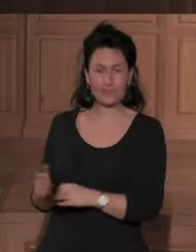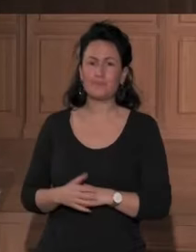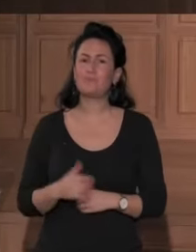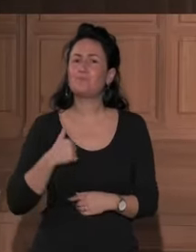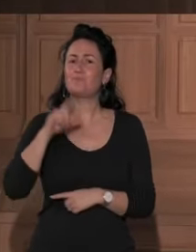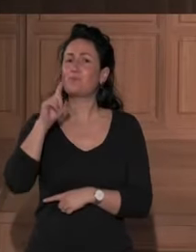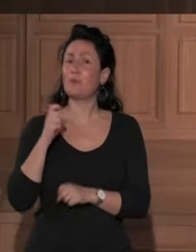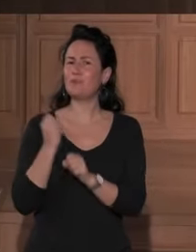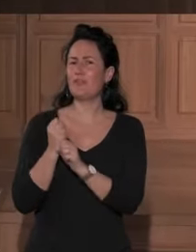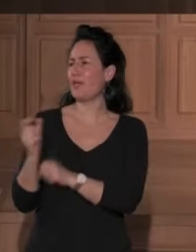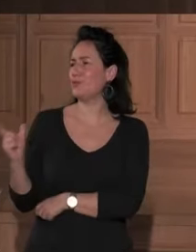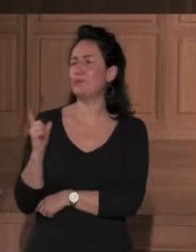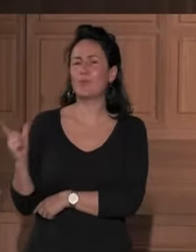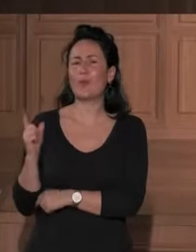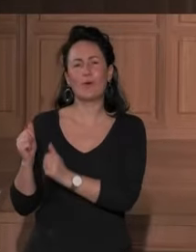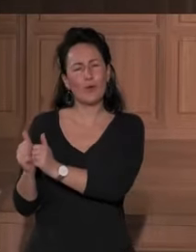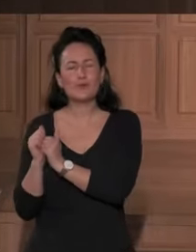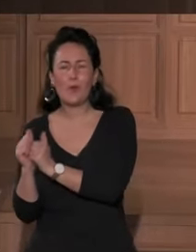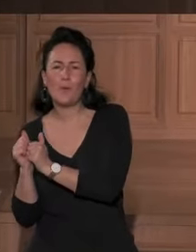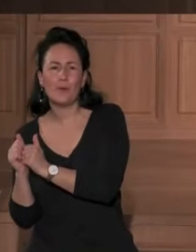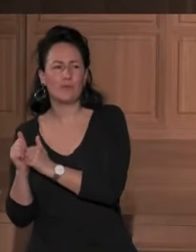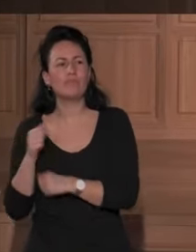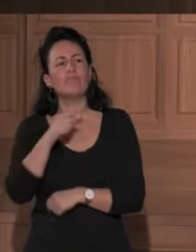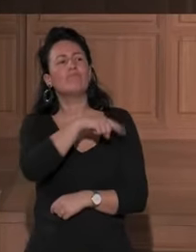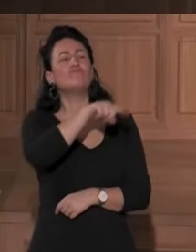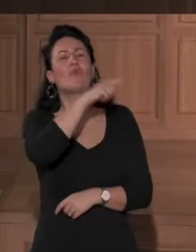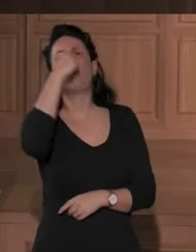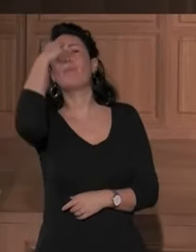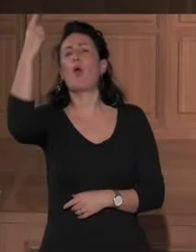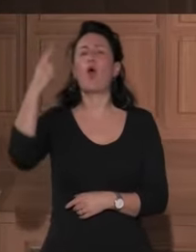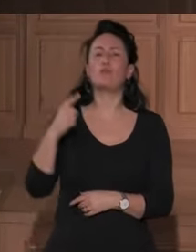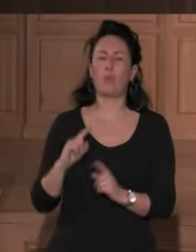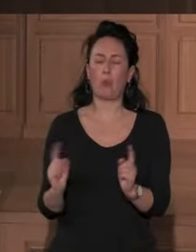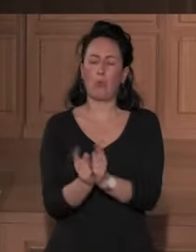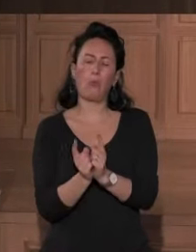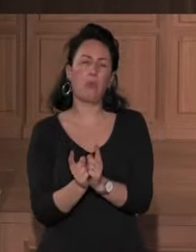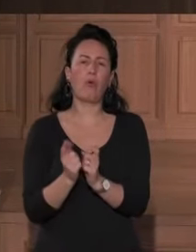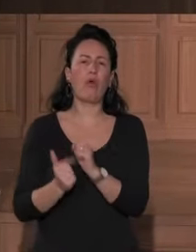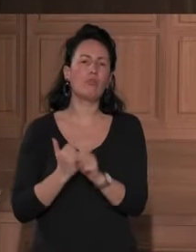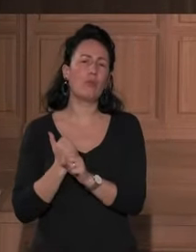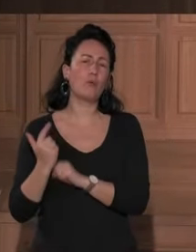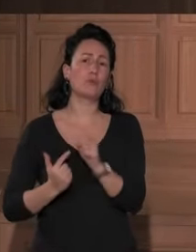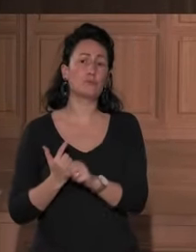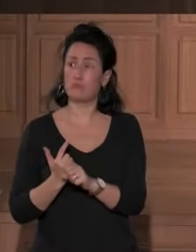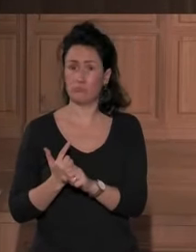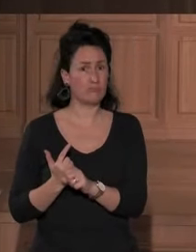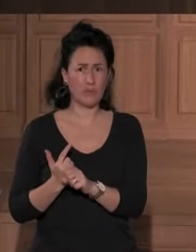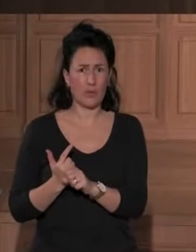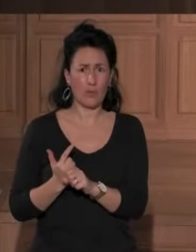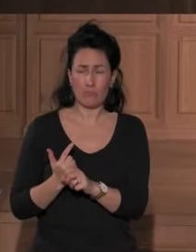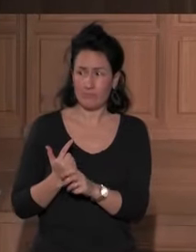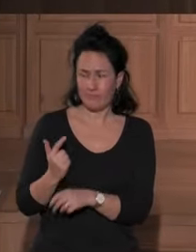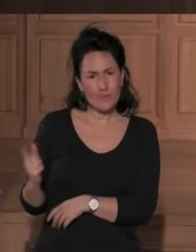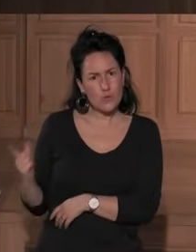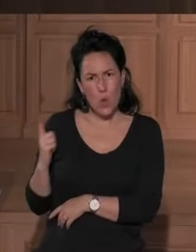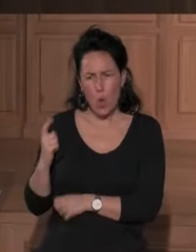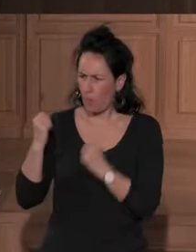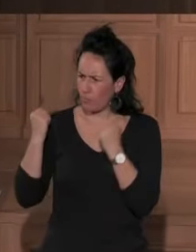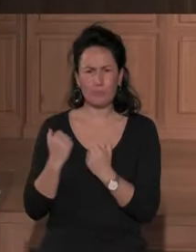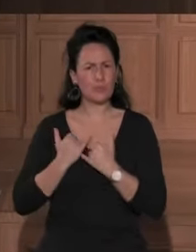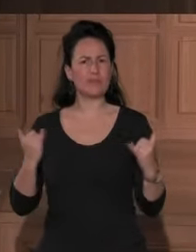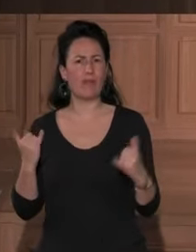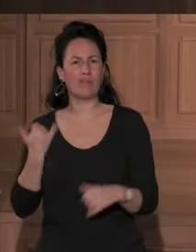quand j'ai commencé à travailler avec Daoud, bon, c'est... Les gens ils croient que c'est un passage, c'est, on va faire une ou deux. Non, en fait, on est fort à deux, je crois. Je ne sais pas si on serait fort